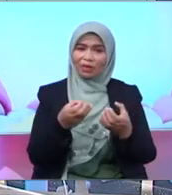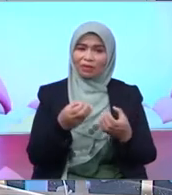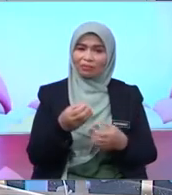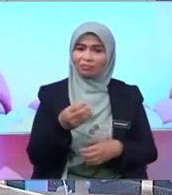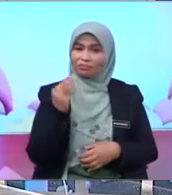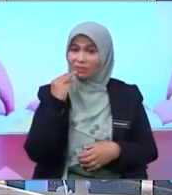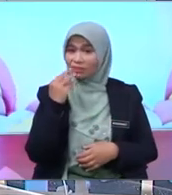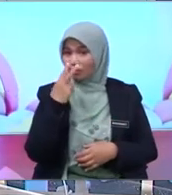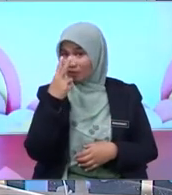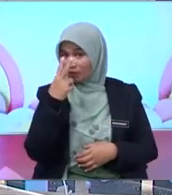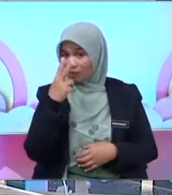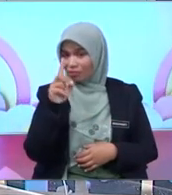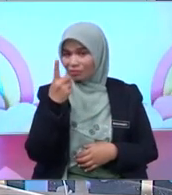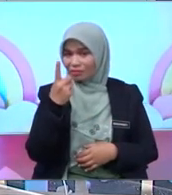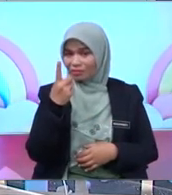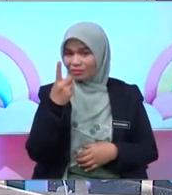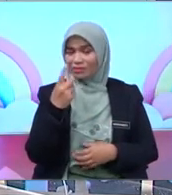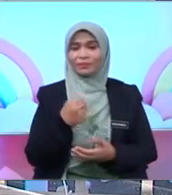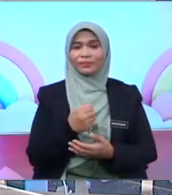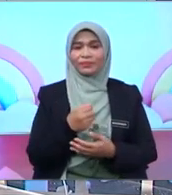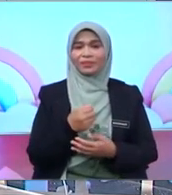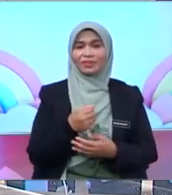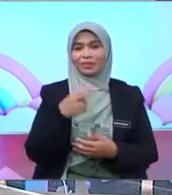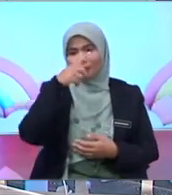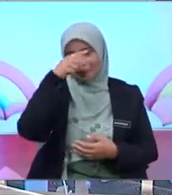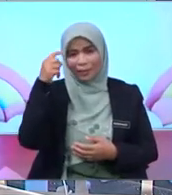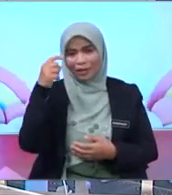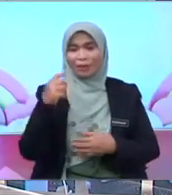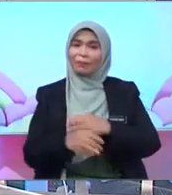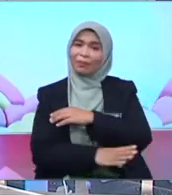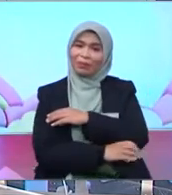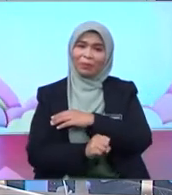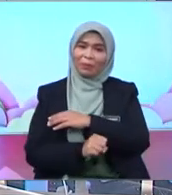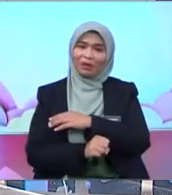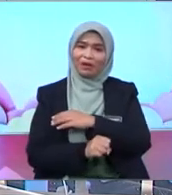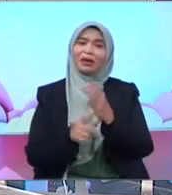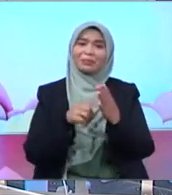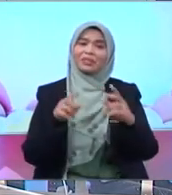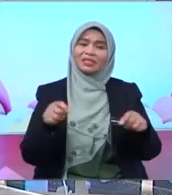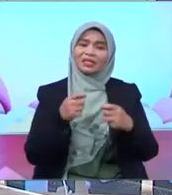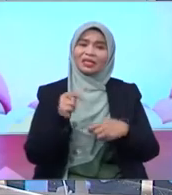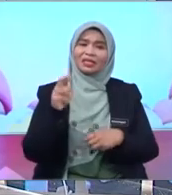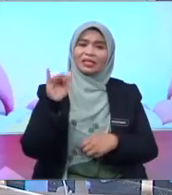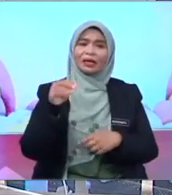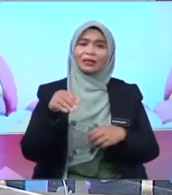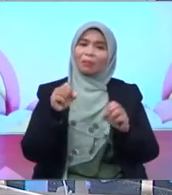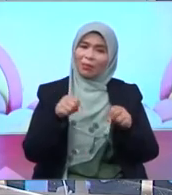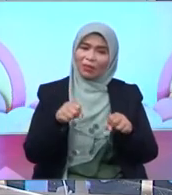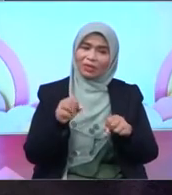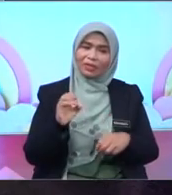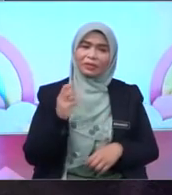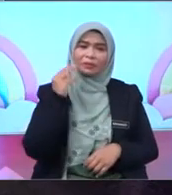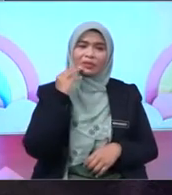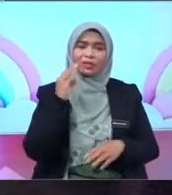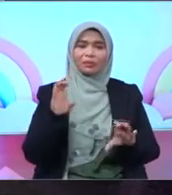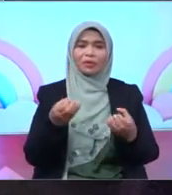osaz fakultas rokok takutlah masuklah rumah saja diam-diam aku tidak yang seharusnya atau sewajarnya sego